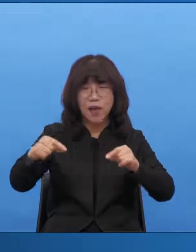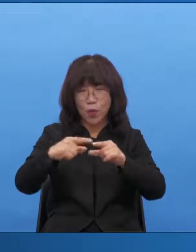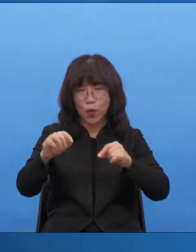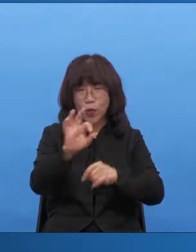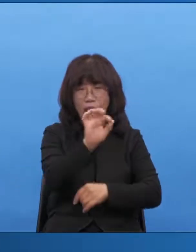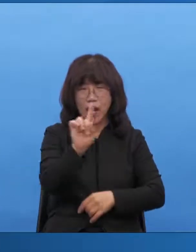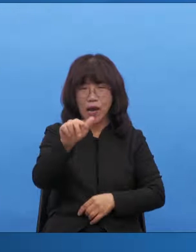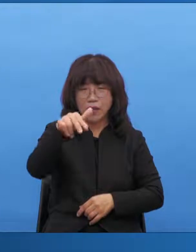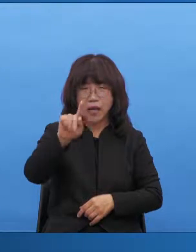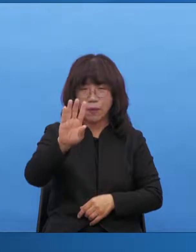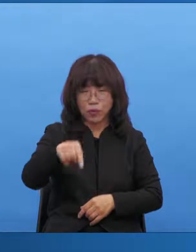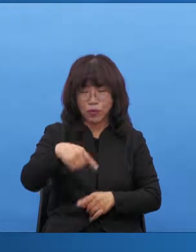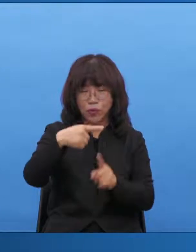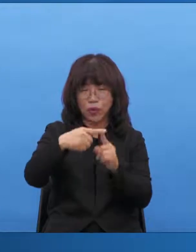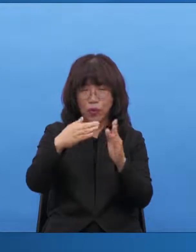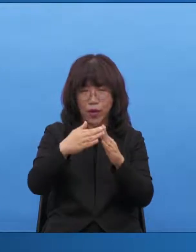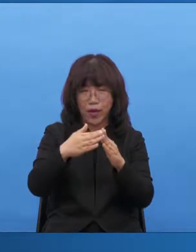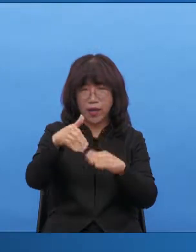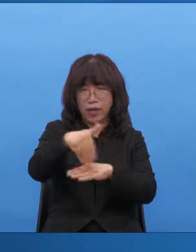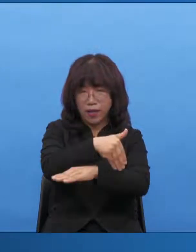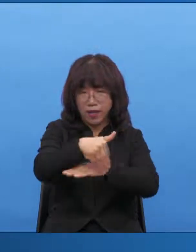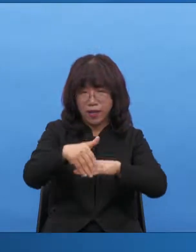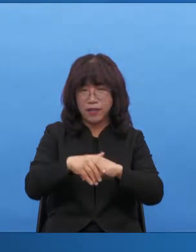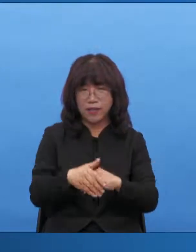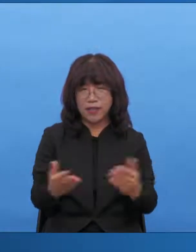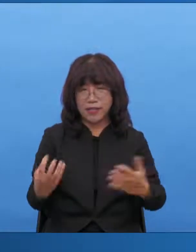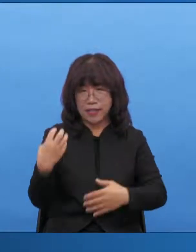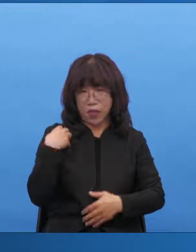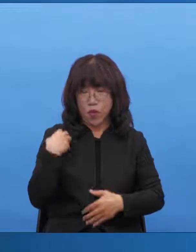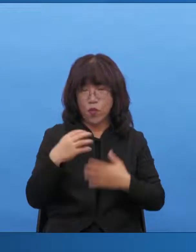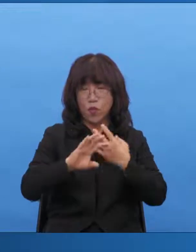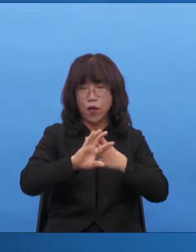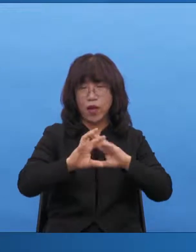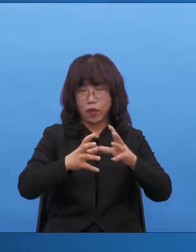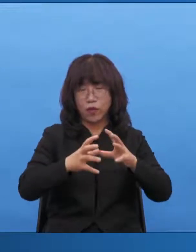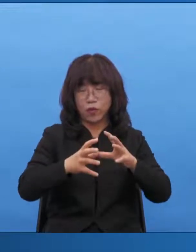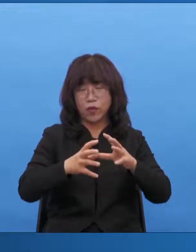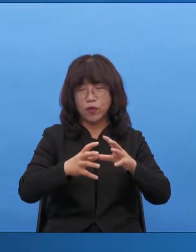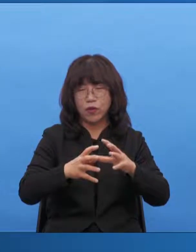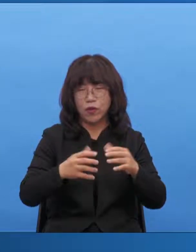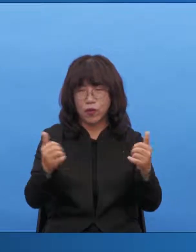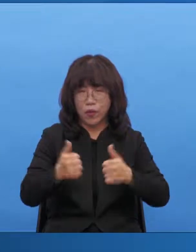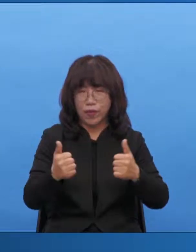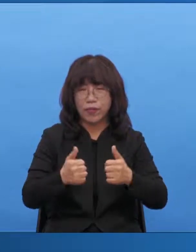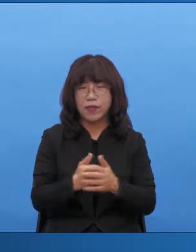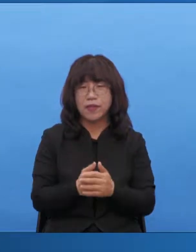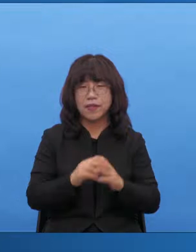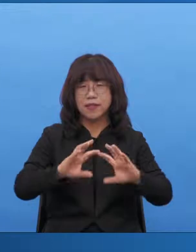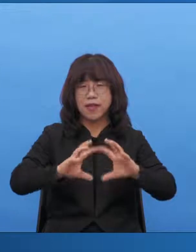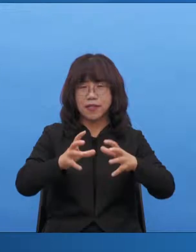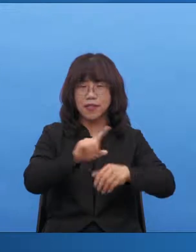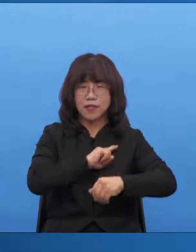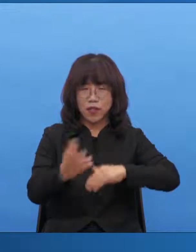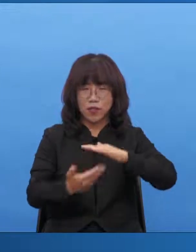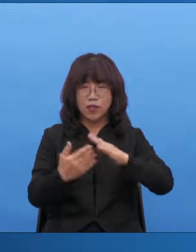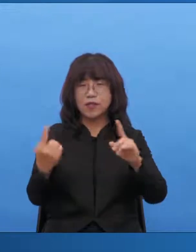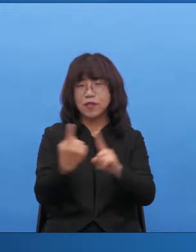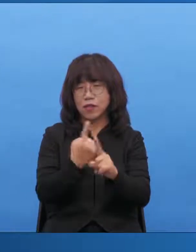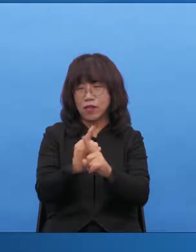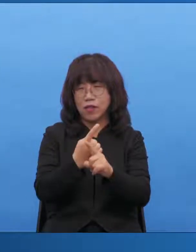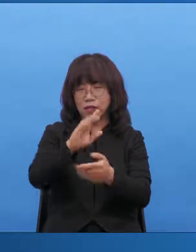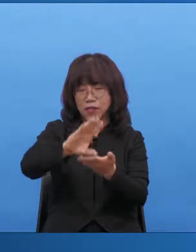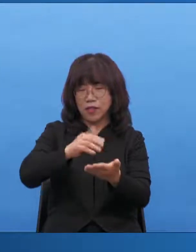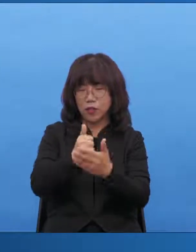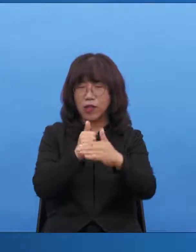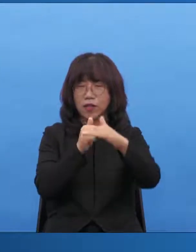Tokyo. En tant que diplôme de carrière, je prie pour le ministère de la guérison des sommets